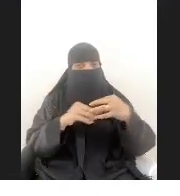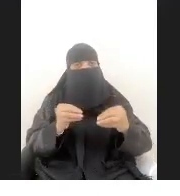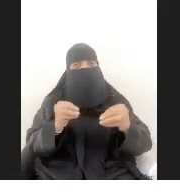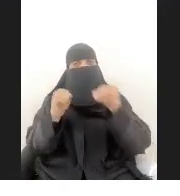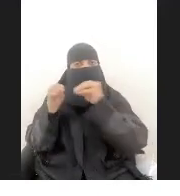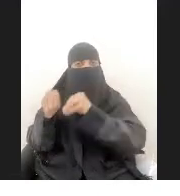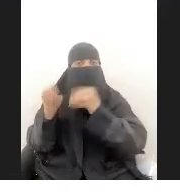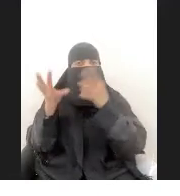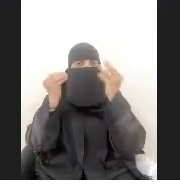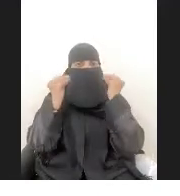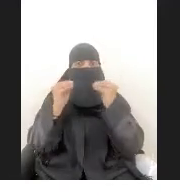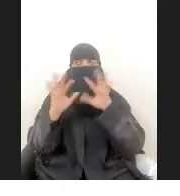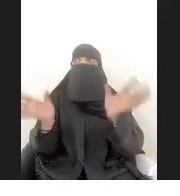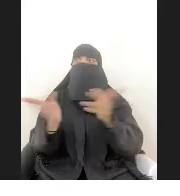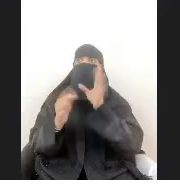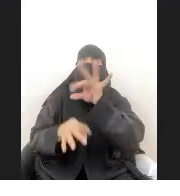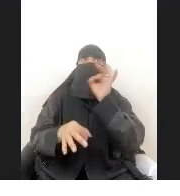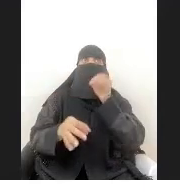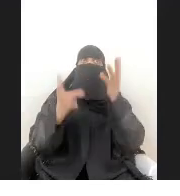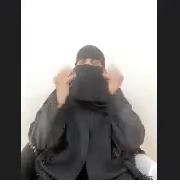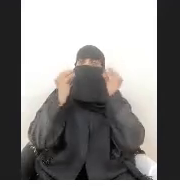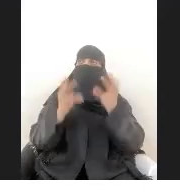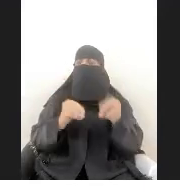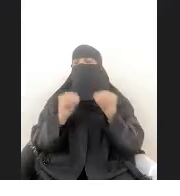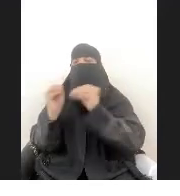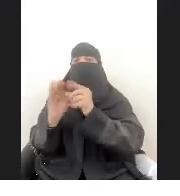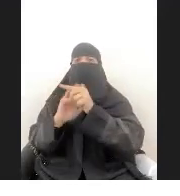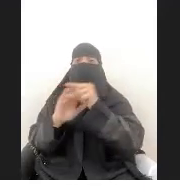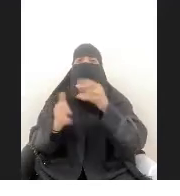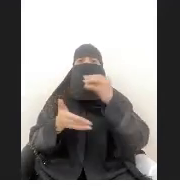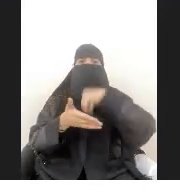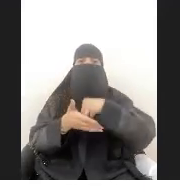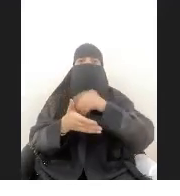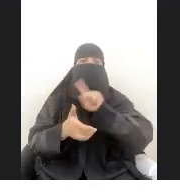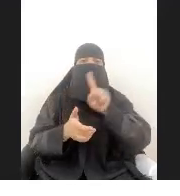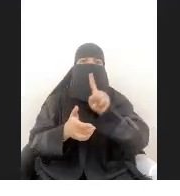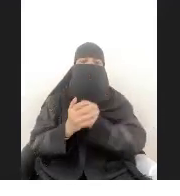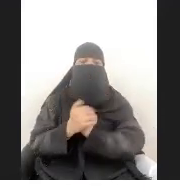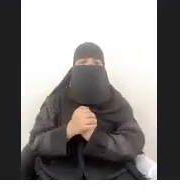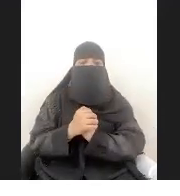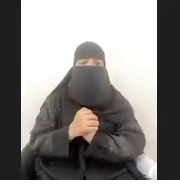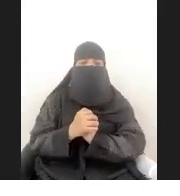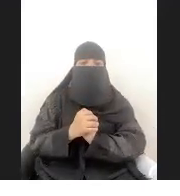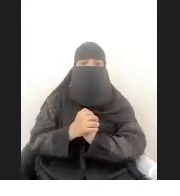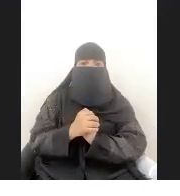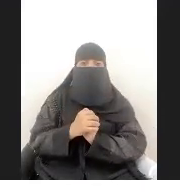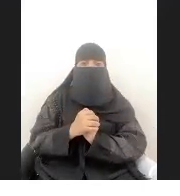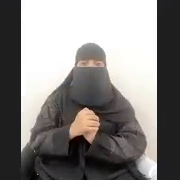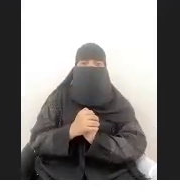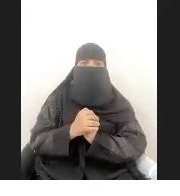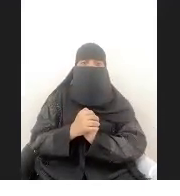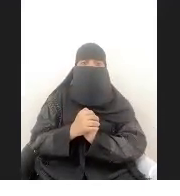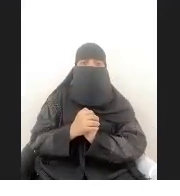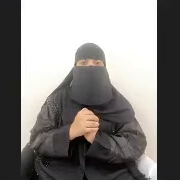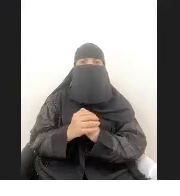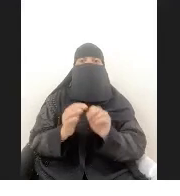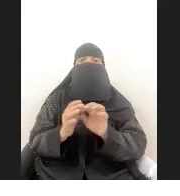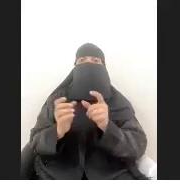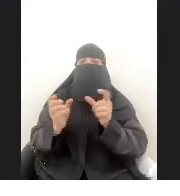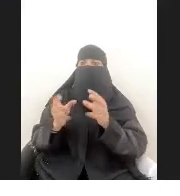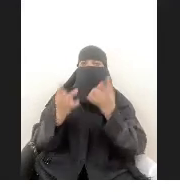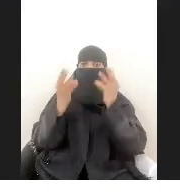معلومة أنا أضعها، إحنا قلنا هو عبارة عن محتوى مصغر يعني حجمه صغير